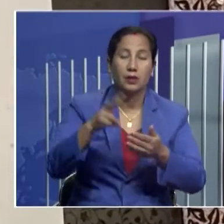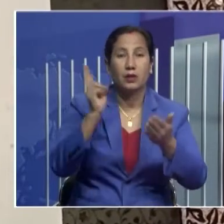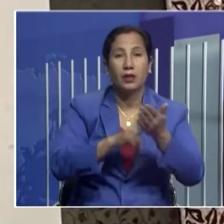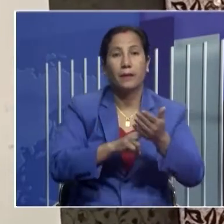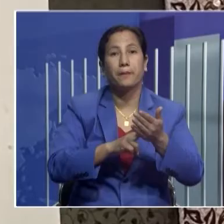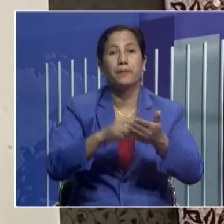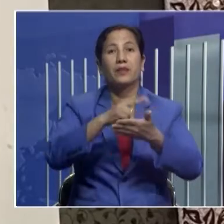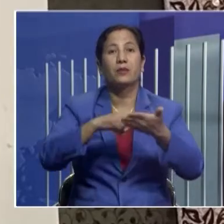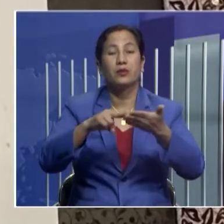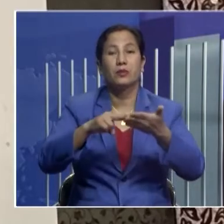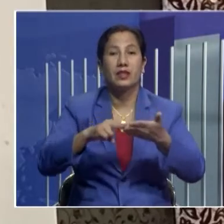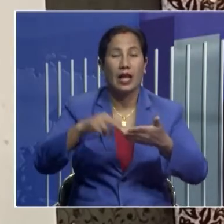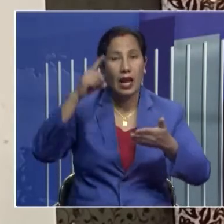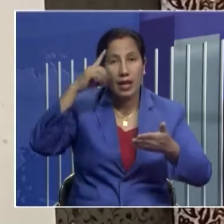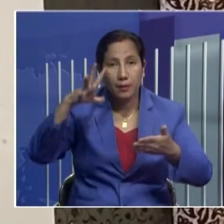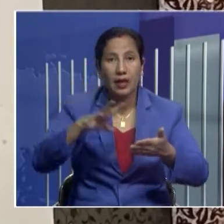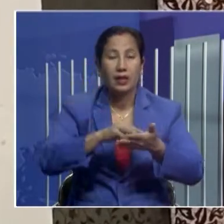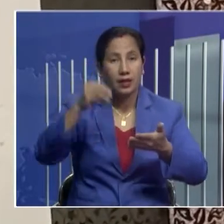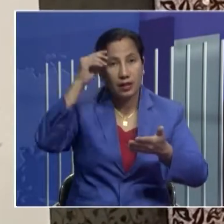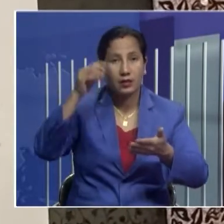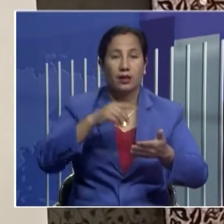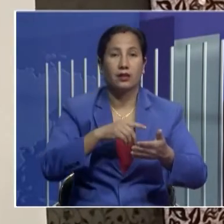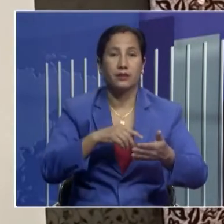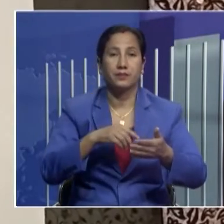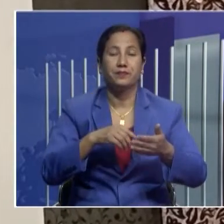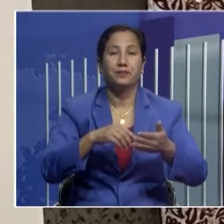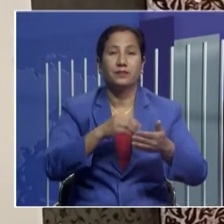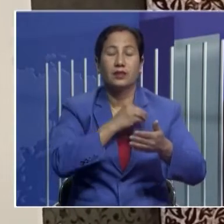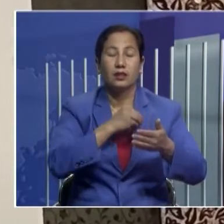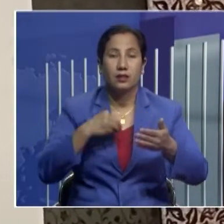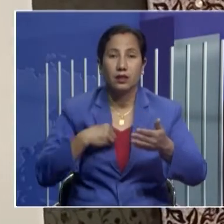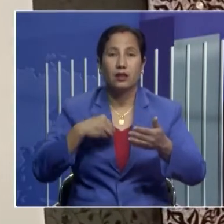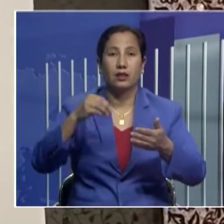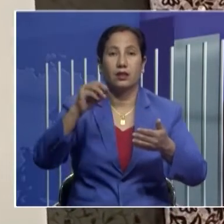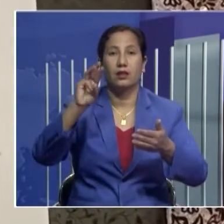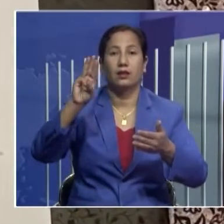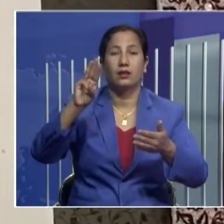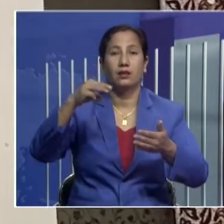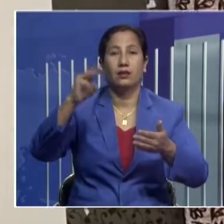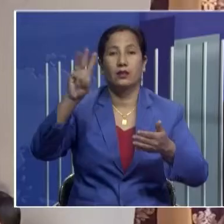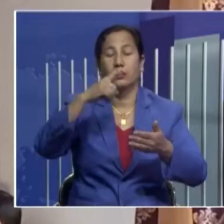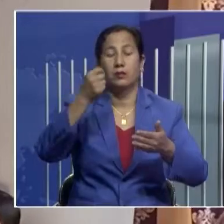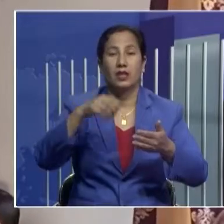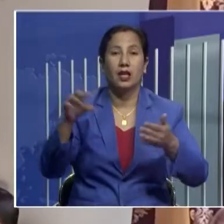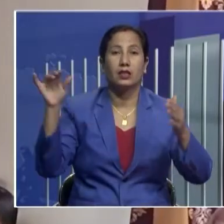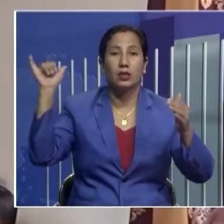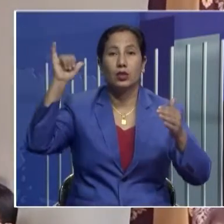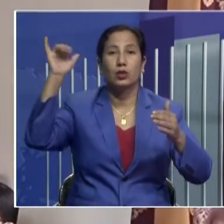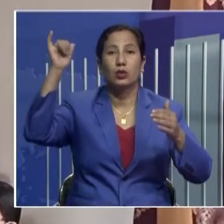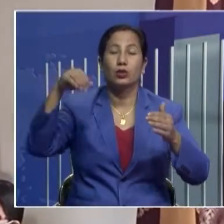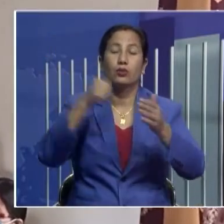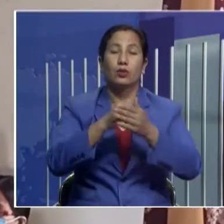प्राविधिक विश्वविद्यालयको सम्भाव्यता अध्ययन गर्न डाक्टर हेमराज जोशीको संयोजकत्वमा रहेको टोली ड्युटी पुगेको हो। टोलीले